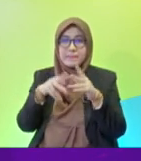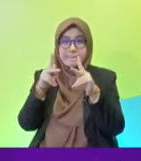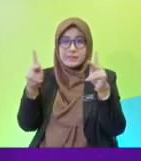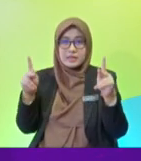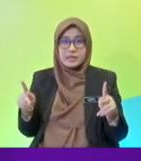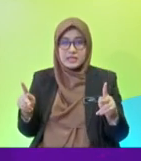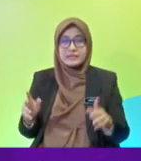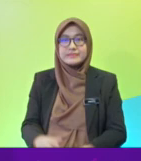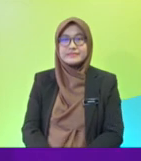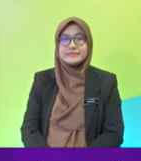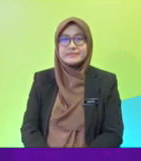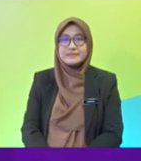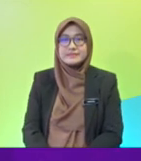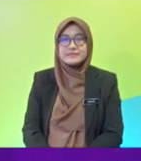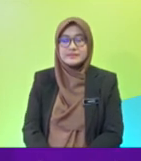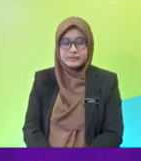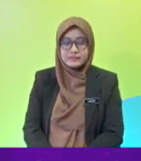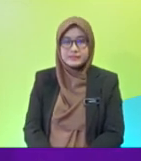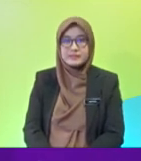dengan jelas